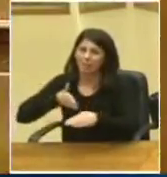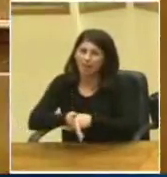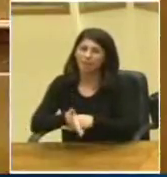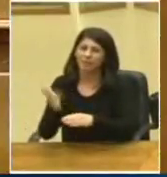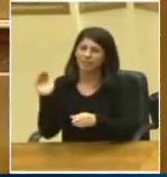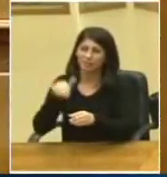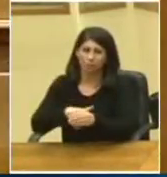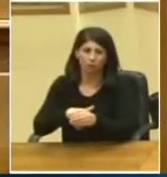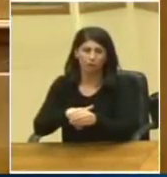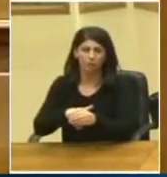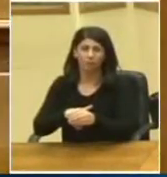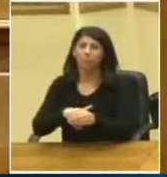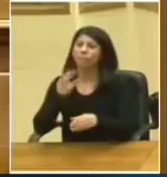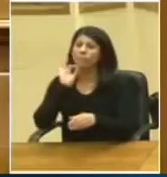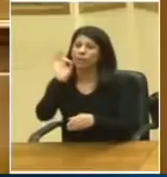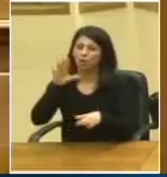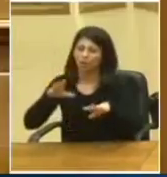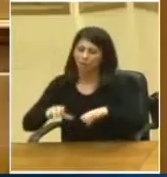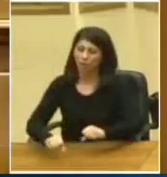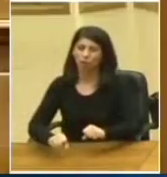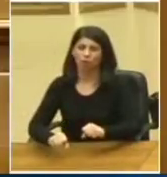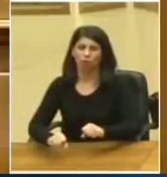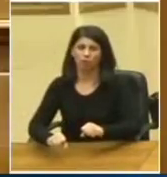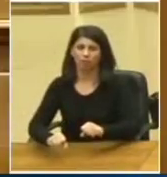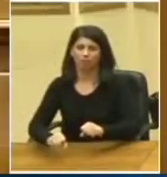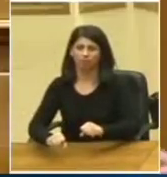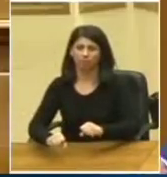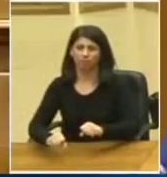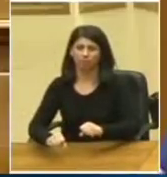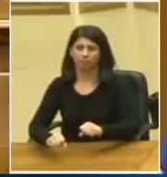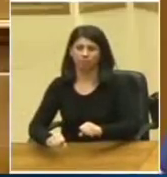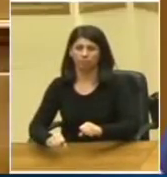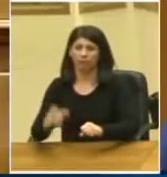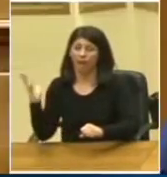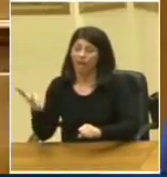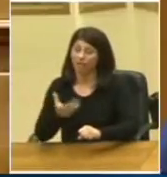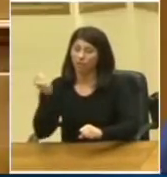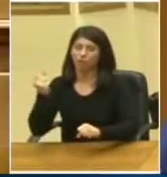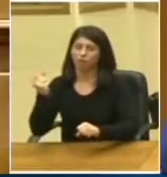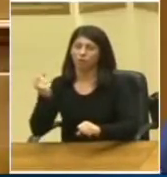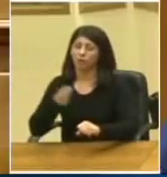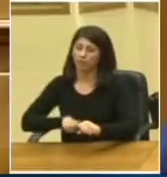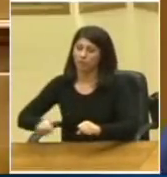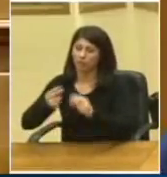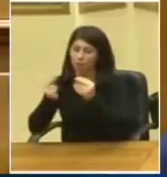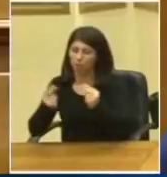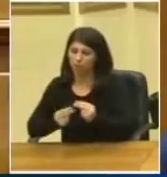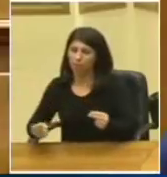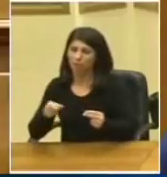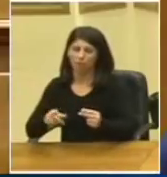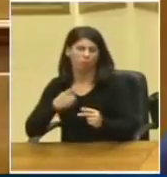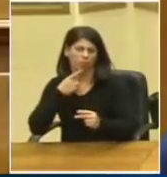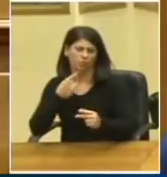συμμετοχή, προκειμένου να κατοχυρώσουμε την αυστηρότερη και αποτελεσματικότερη, ας το πω έτσι,